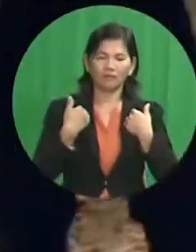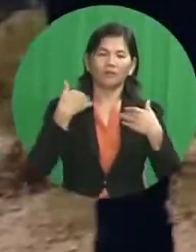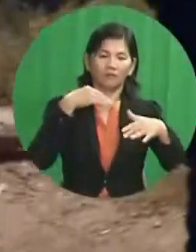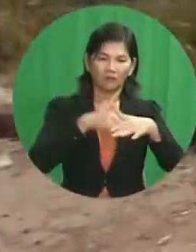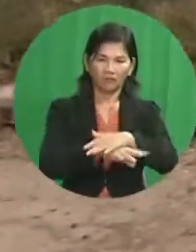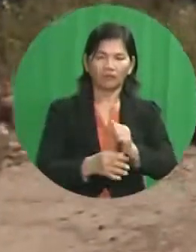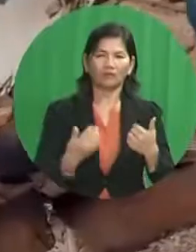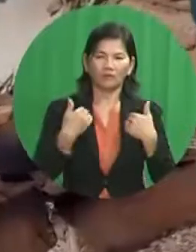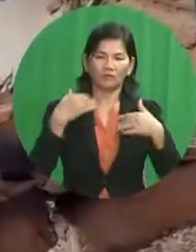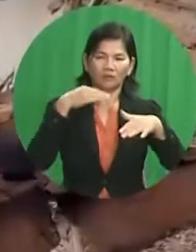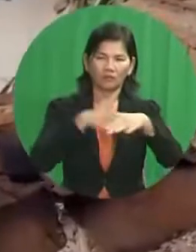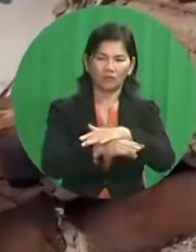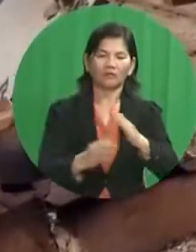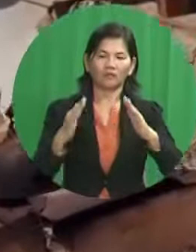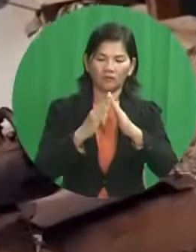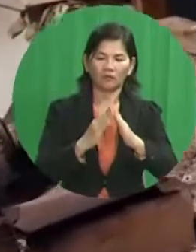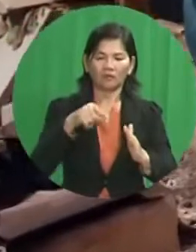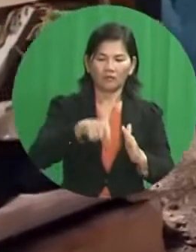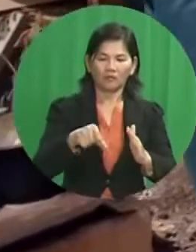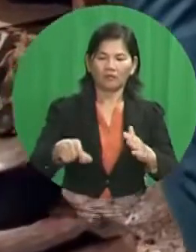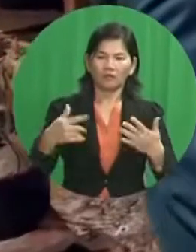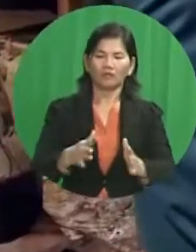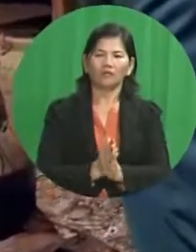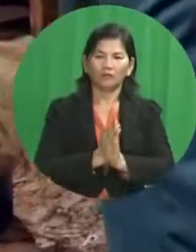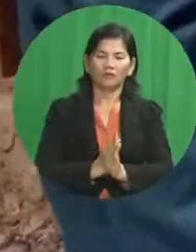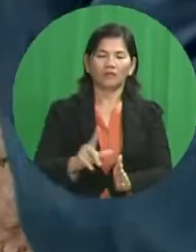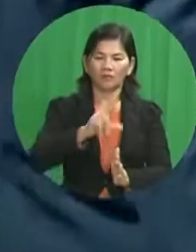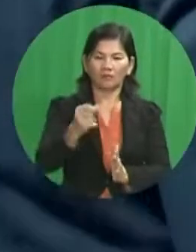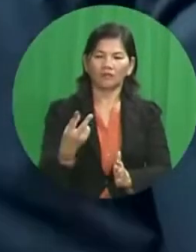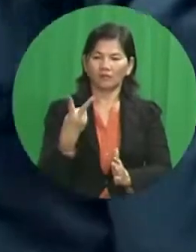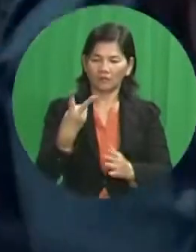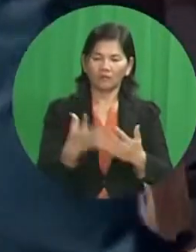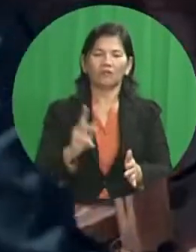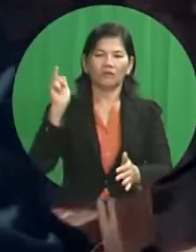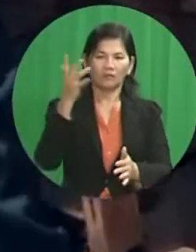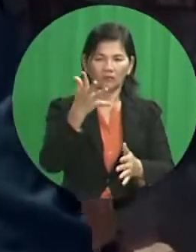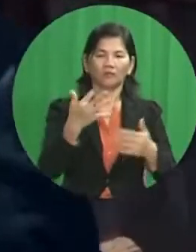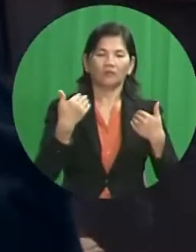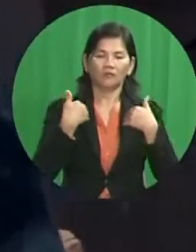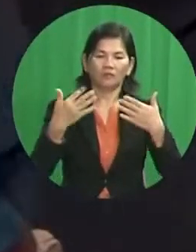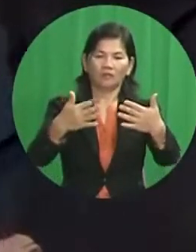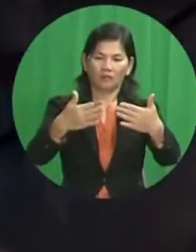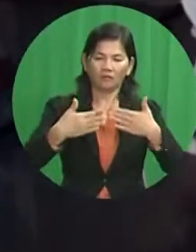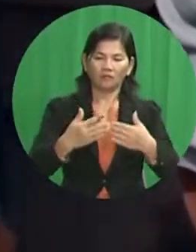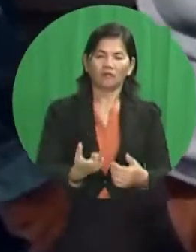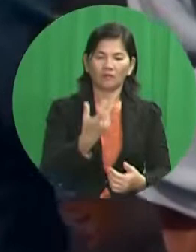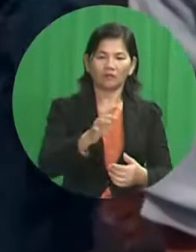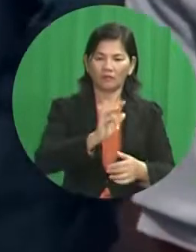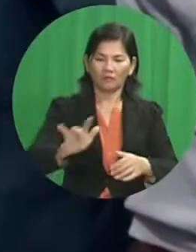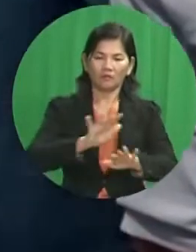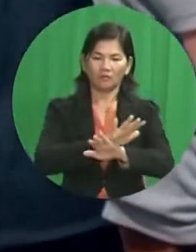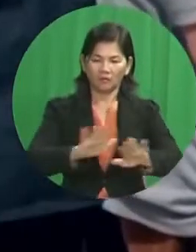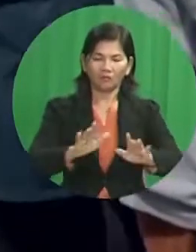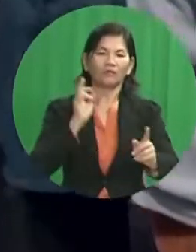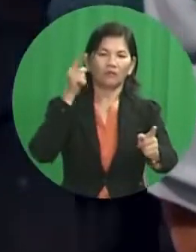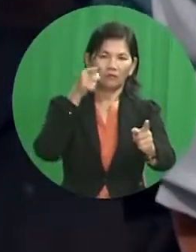នដើម្បីវាយលុកយកទីក្រុងគៀវមកវិញកាលពី2ខែមុនរុស្ស៊ីបានប្រកាសថាយកតំបន់ដុនបាសទាំងមូលគឺជា